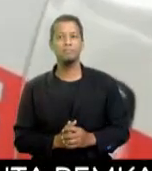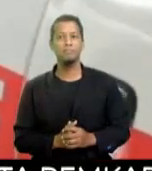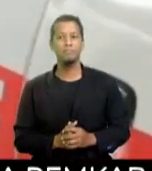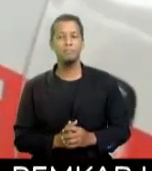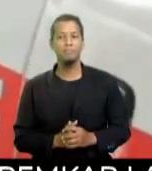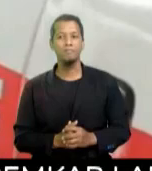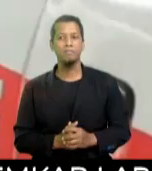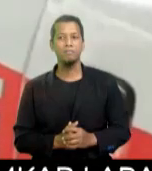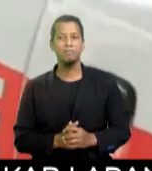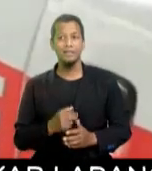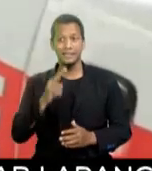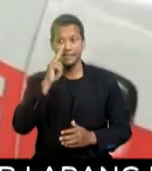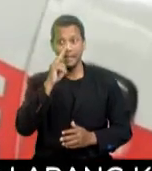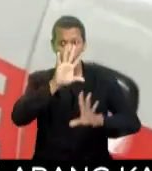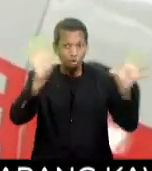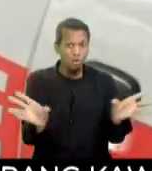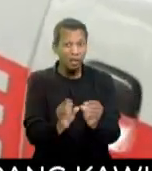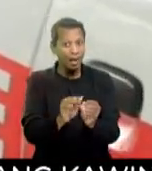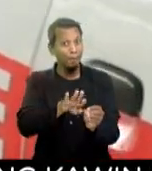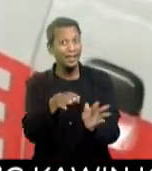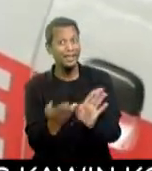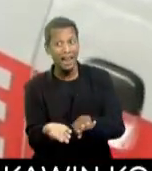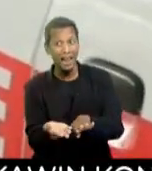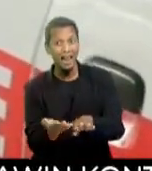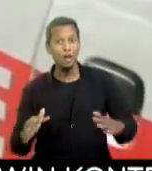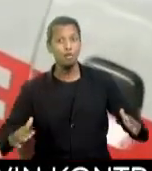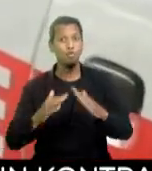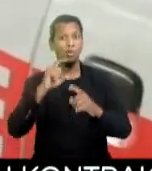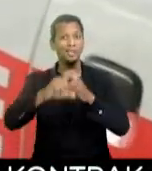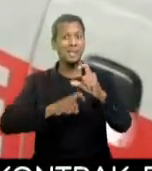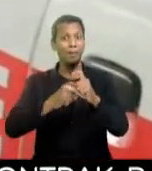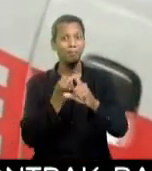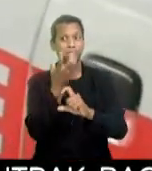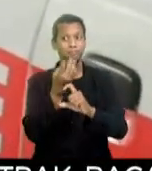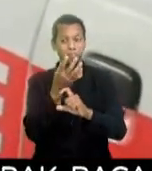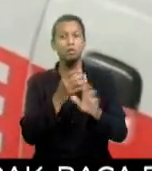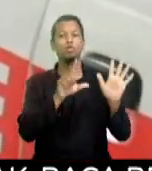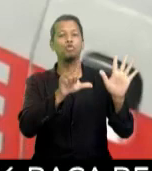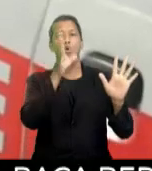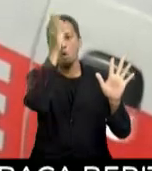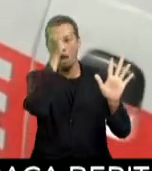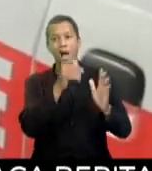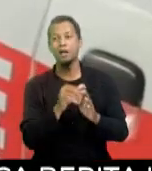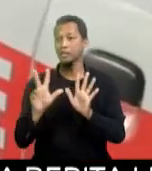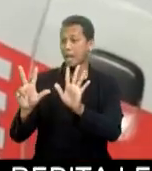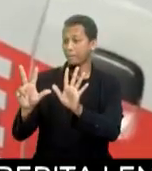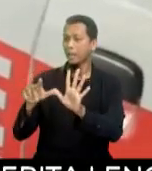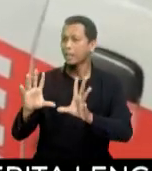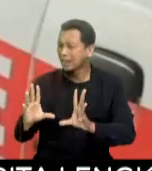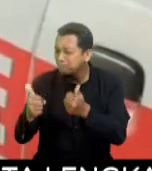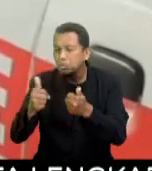Hingga hari Senin, total korban meninggal akibat erupsi Semeru sebanyak 47 orang. 8 diantaranya belum ditemukan.